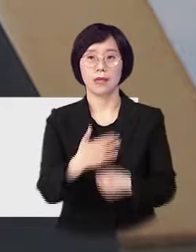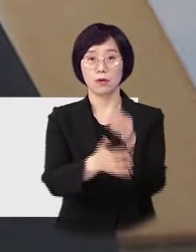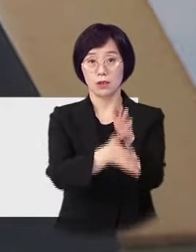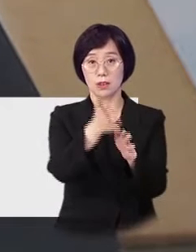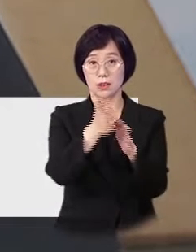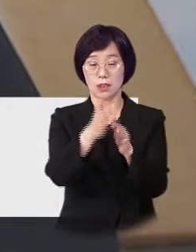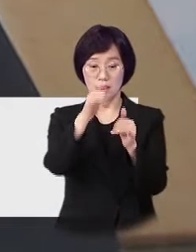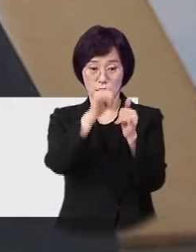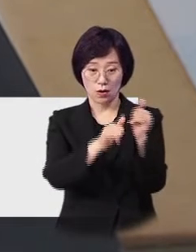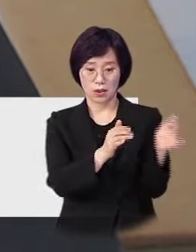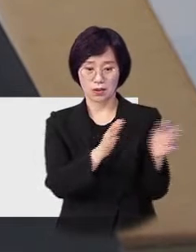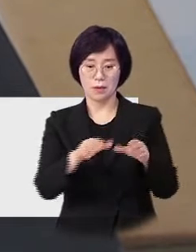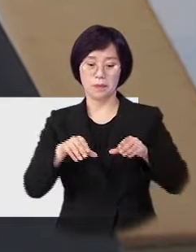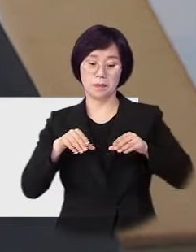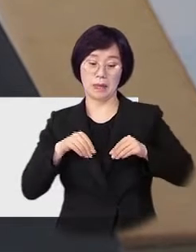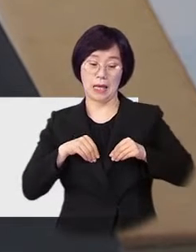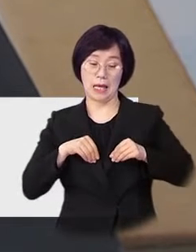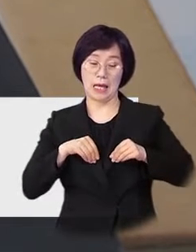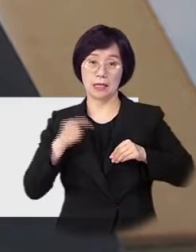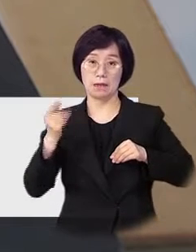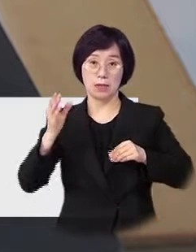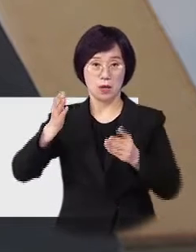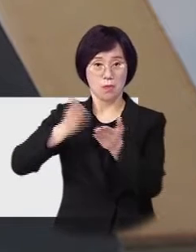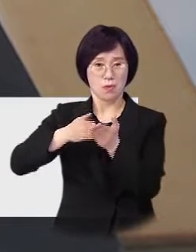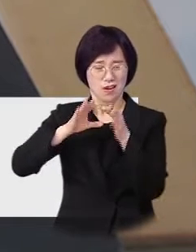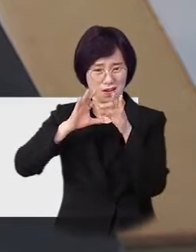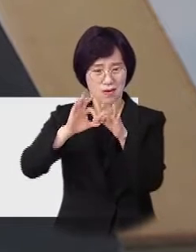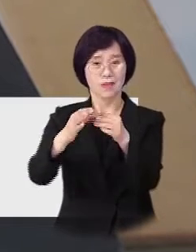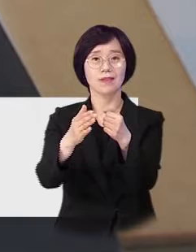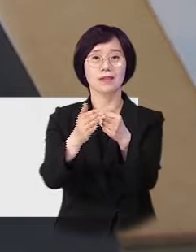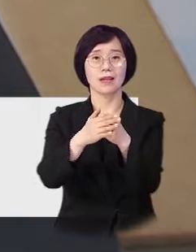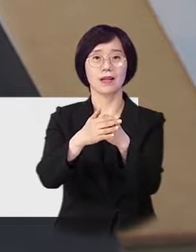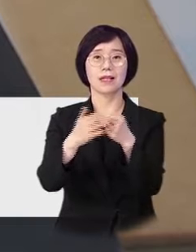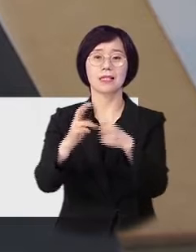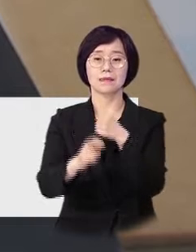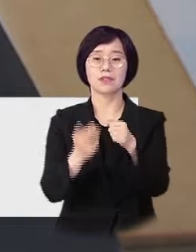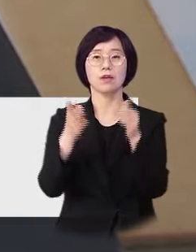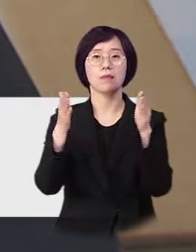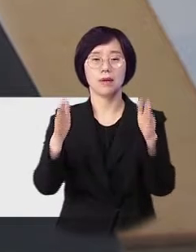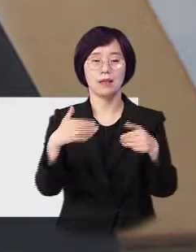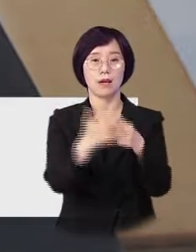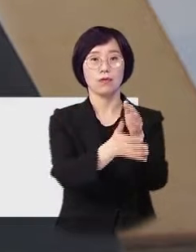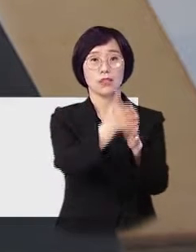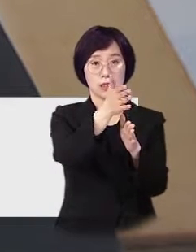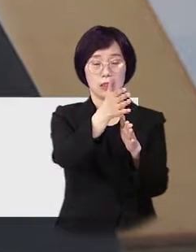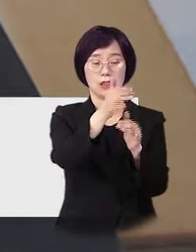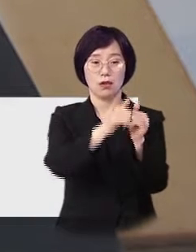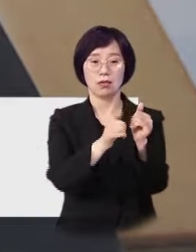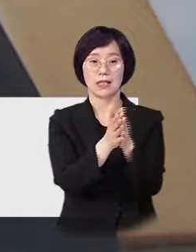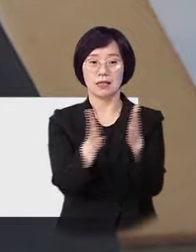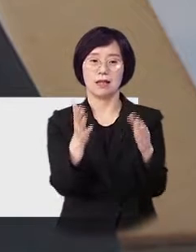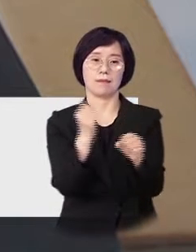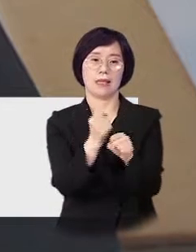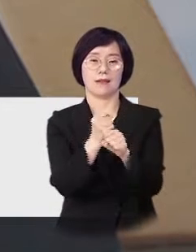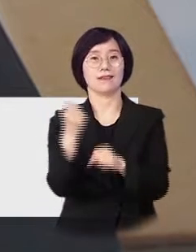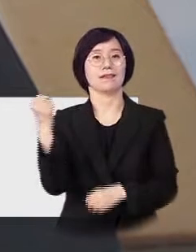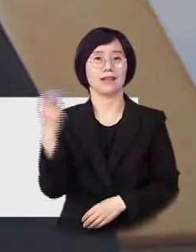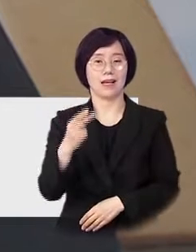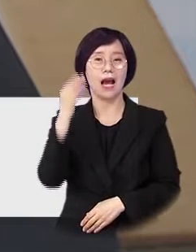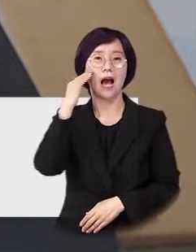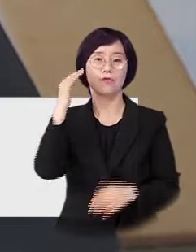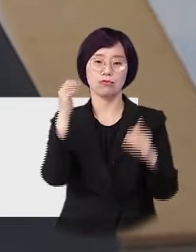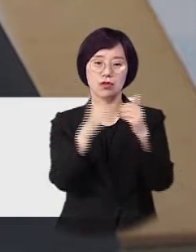대구시가 역사 정리 에 손을 놓고 있다는 dbc 연속 보도에 따라 27년만에 대구시 4가 다시 편찬 됩니다